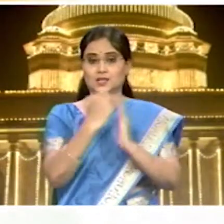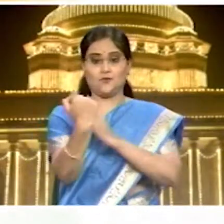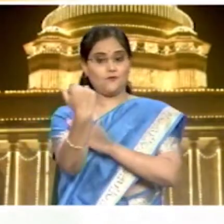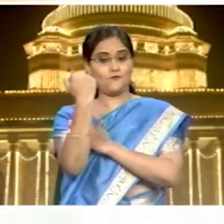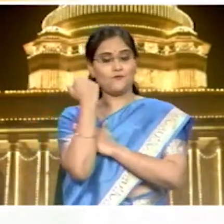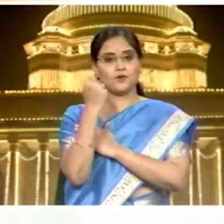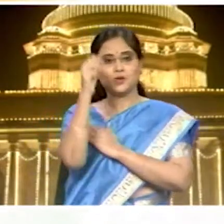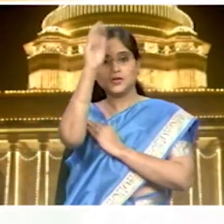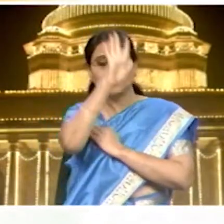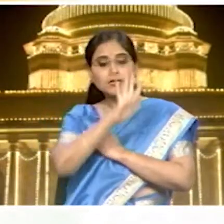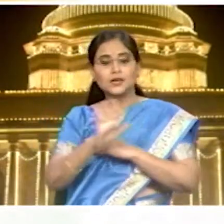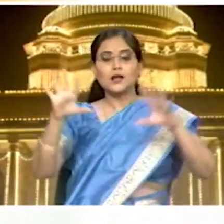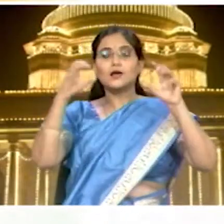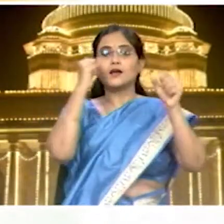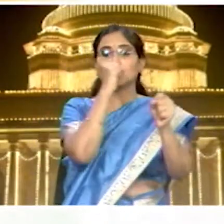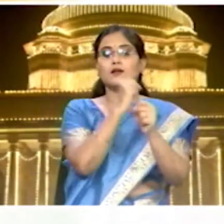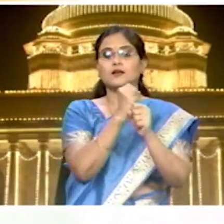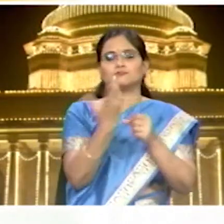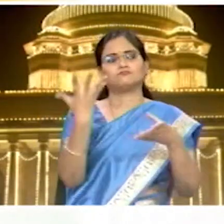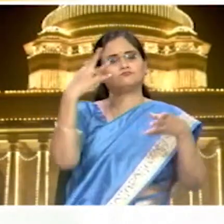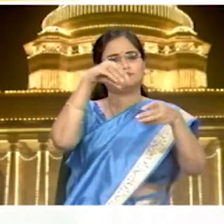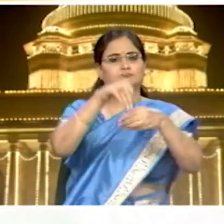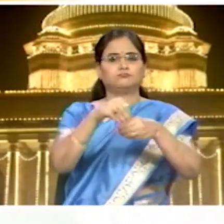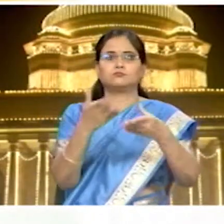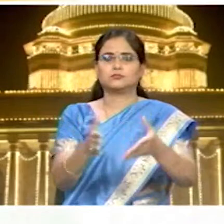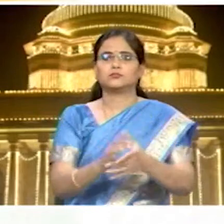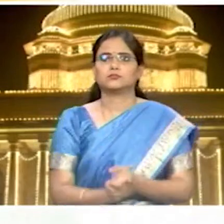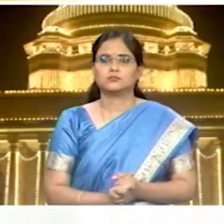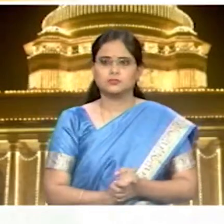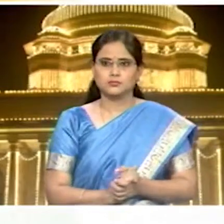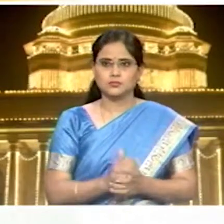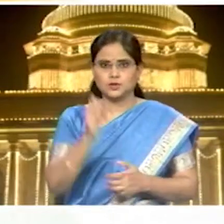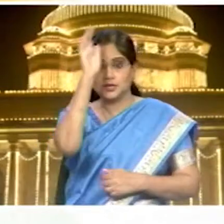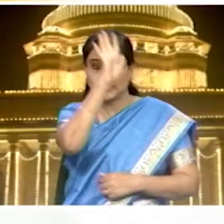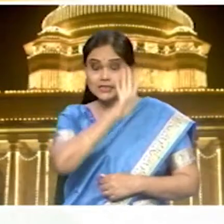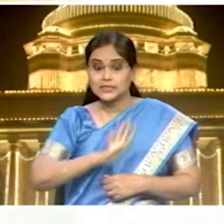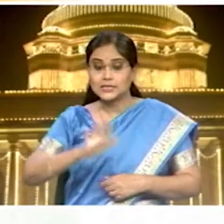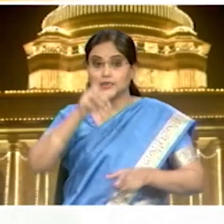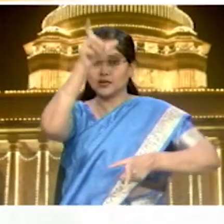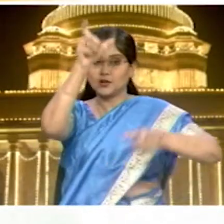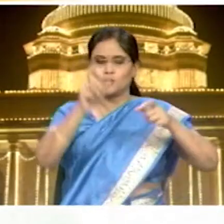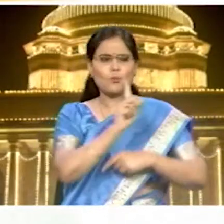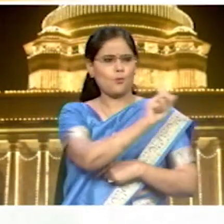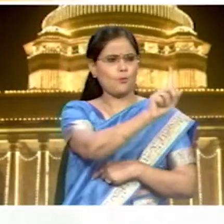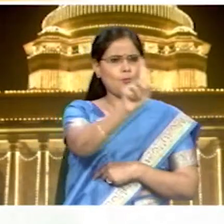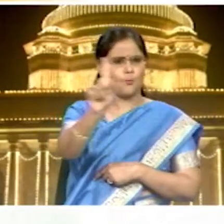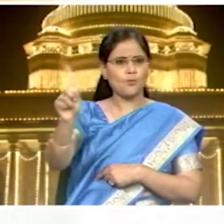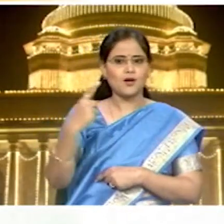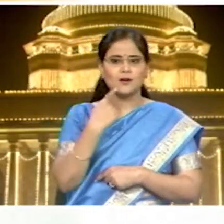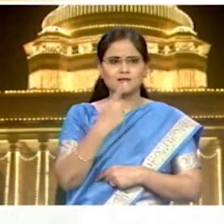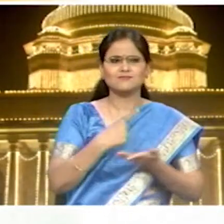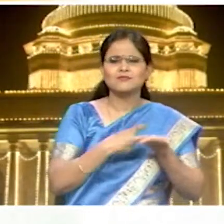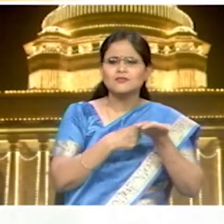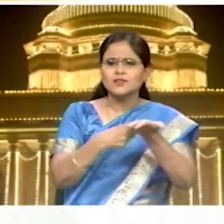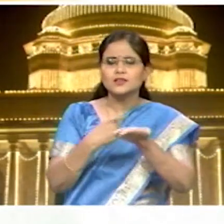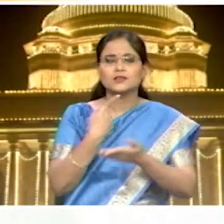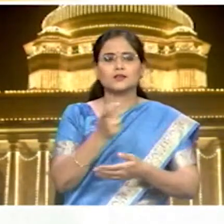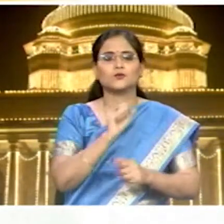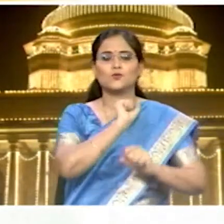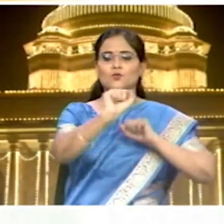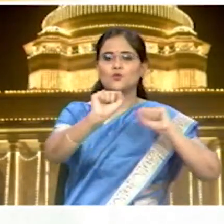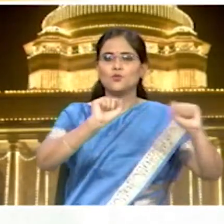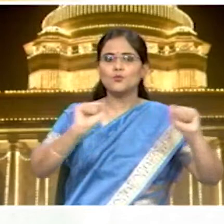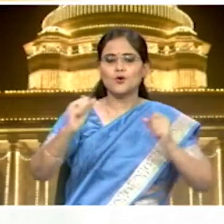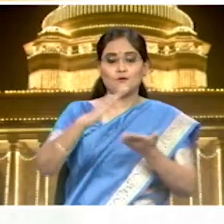के संविधान में समाहित किया गया है। देश के प्रत्येक नागरिक से मेरा अनुरोध है कि वे अपने